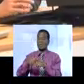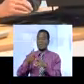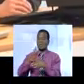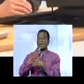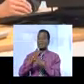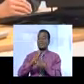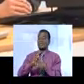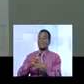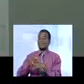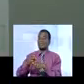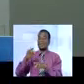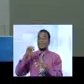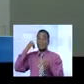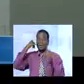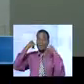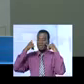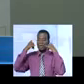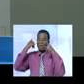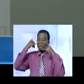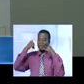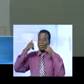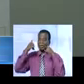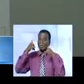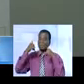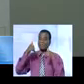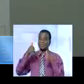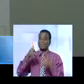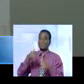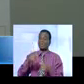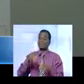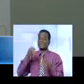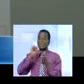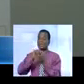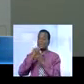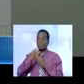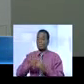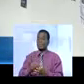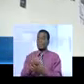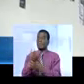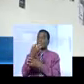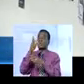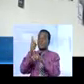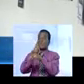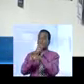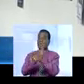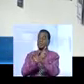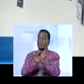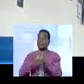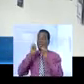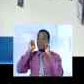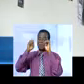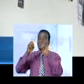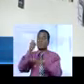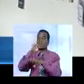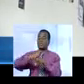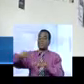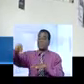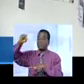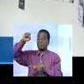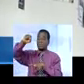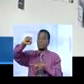entre Télécom Bretagne et l'INPHB vise à promouvoir le développement de l'enseignement